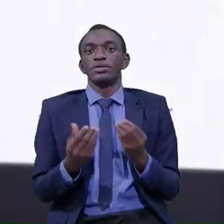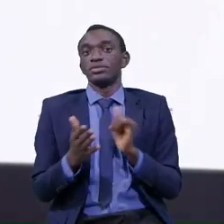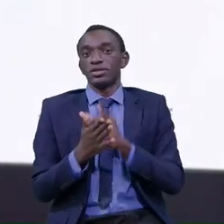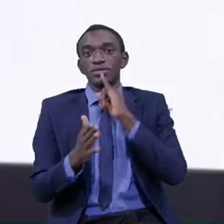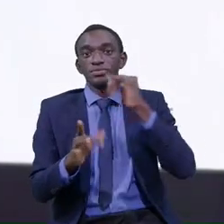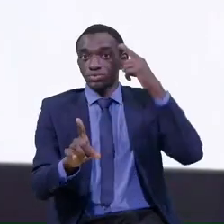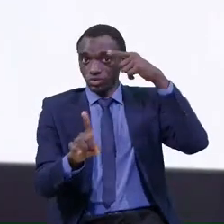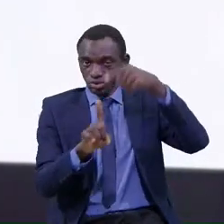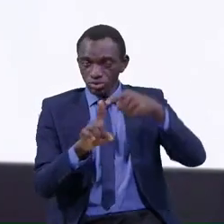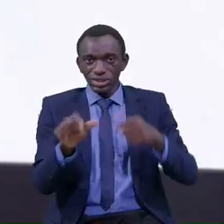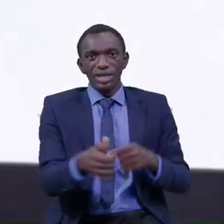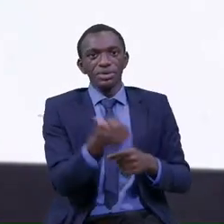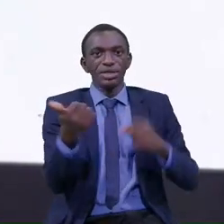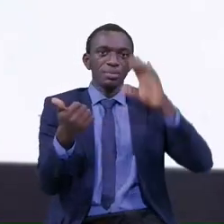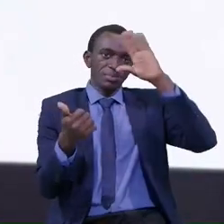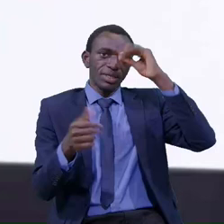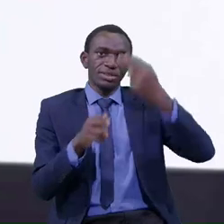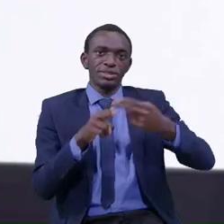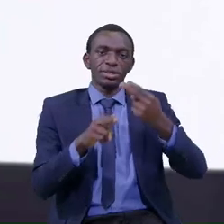tu es dans le palais du roi.